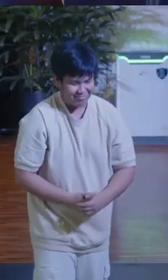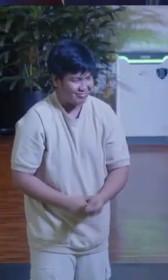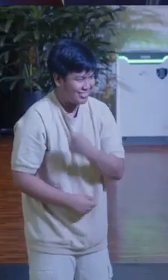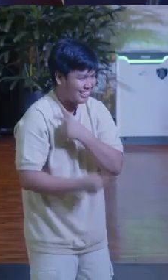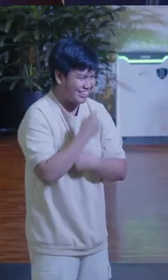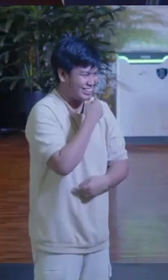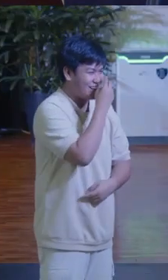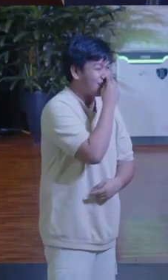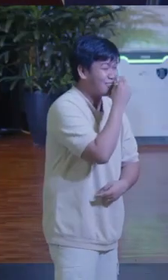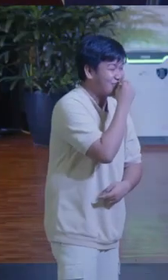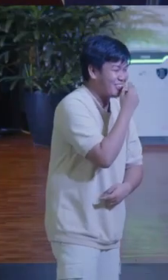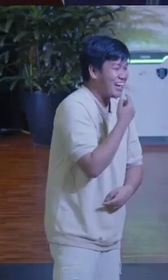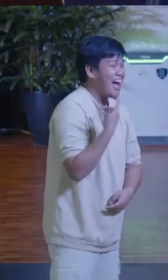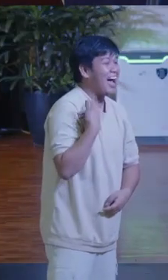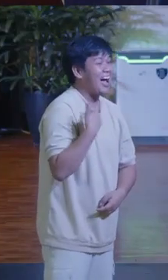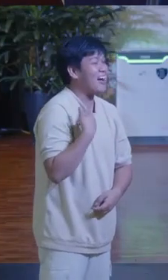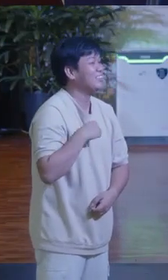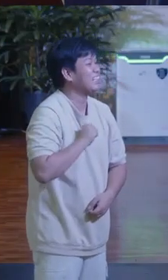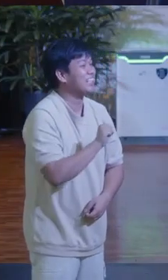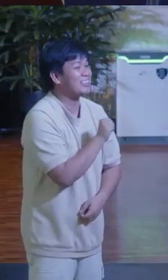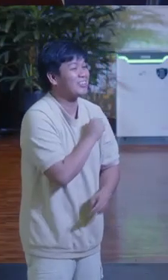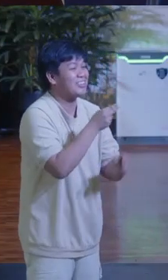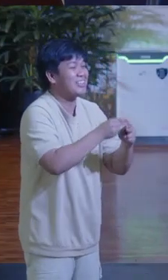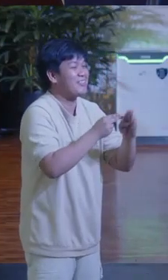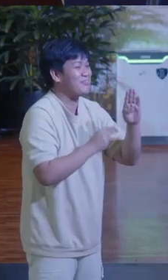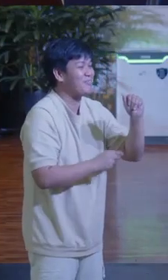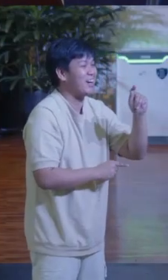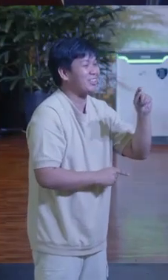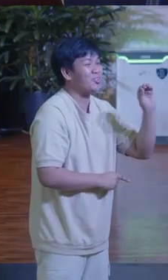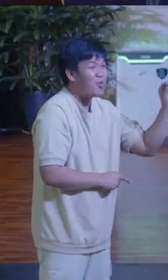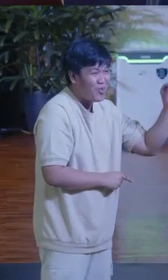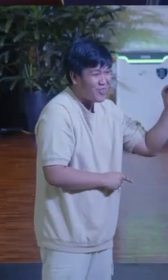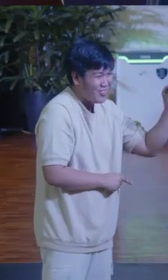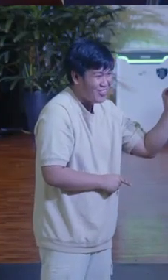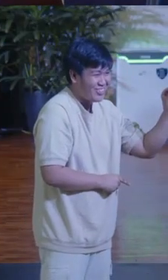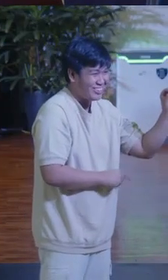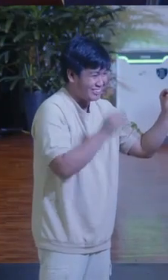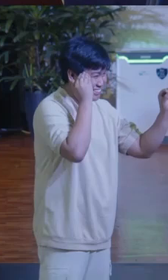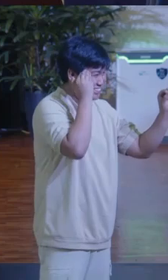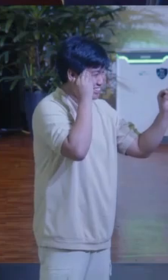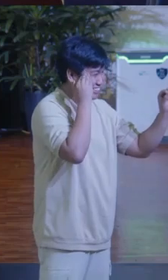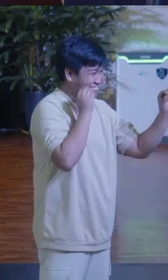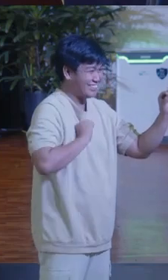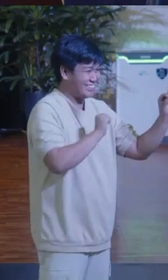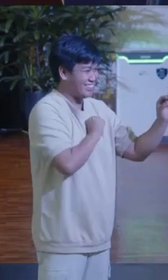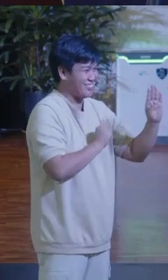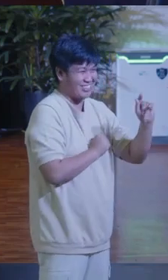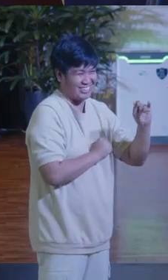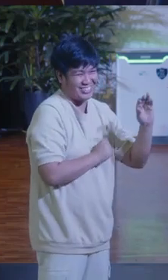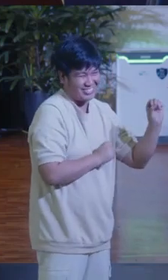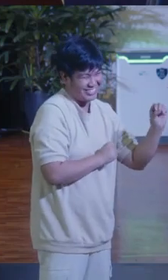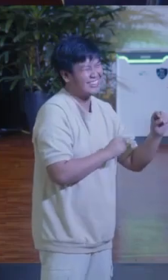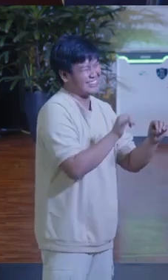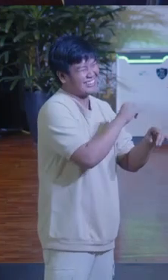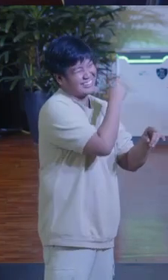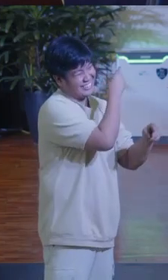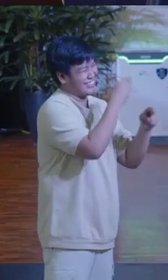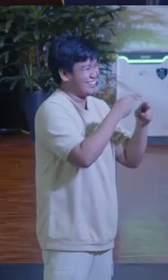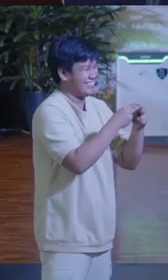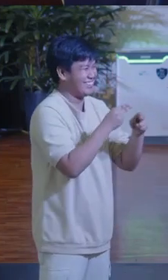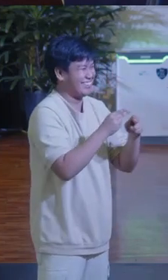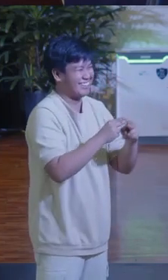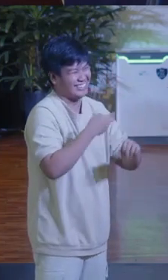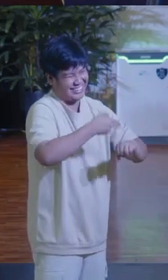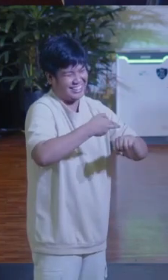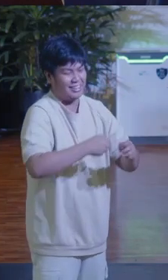ang pangalan ay bato. No? Magkaiba po sila. No? But when Cephas came to Antioch,